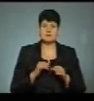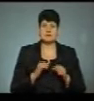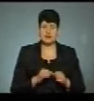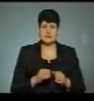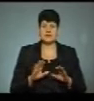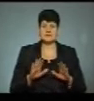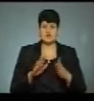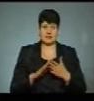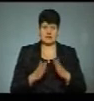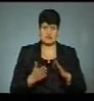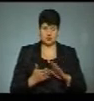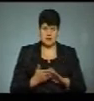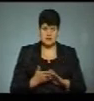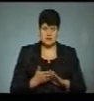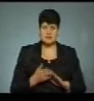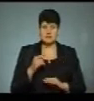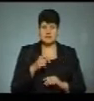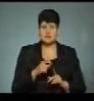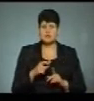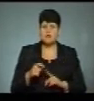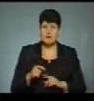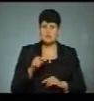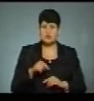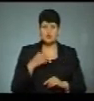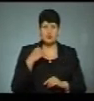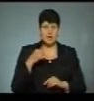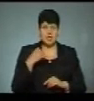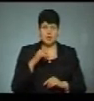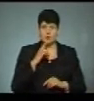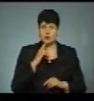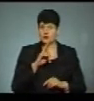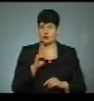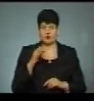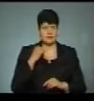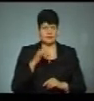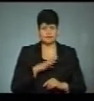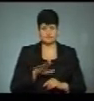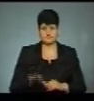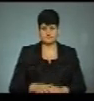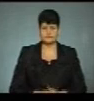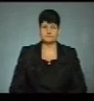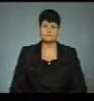ситуацій, розповіла Ольга Ярмоленко. За її словами, на цю лінію поки що ніхто не звертався.